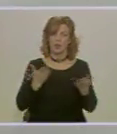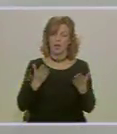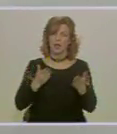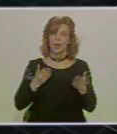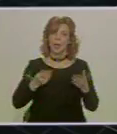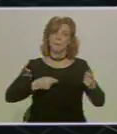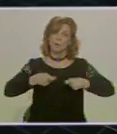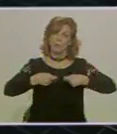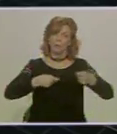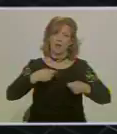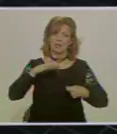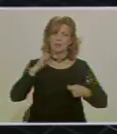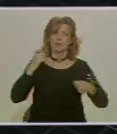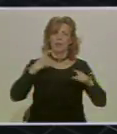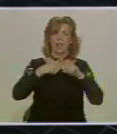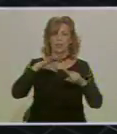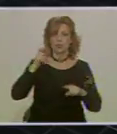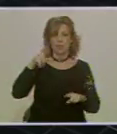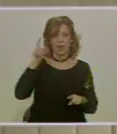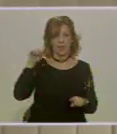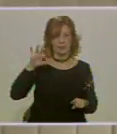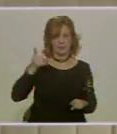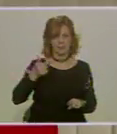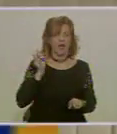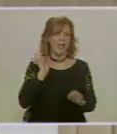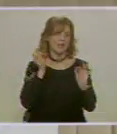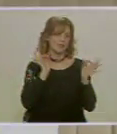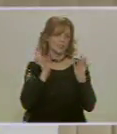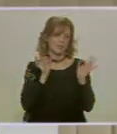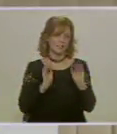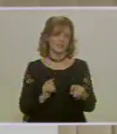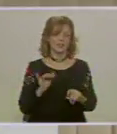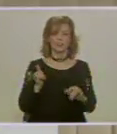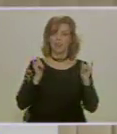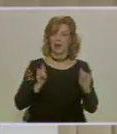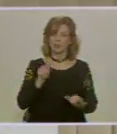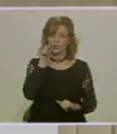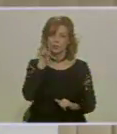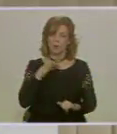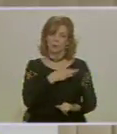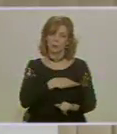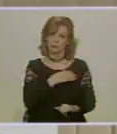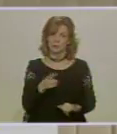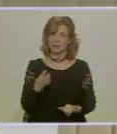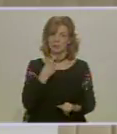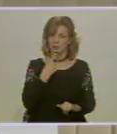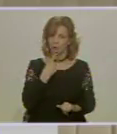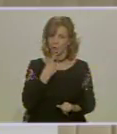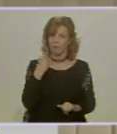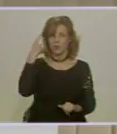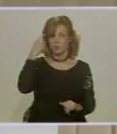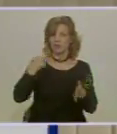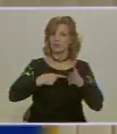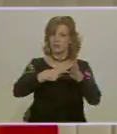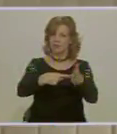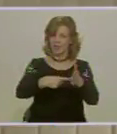promovează excelența. Iar acești oameni care promovează excelența, Universitatea din Craiova știe să-i valorifice. Dovadă, am clădit INCESA,